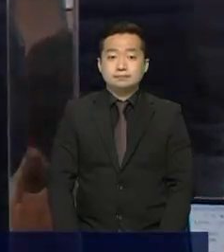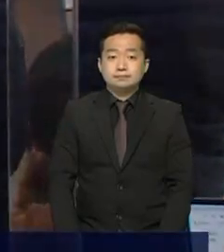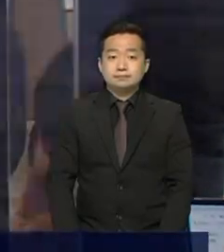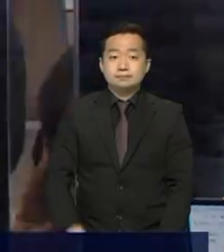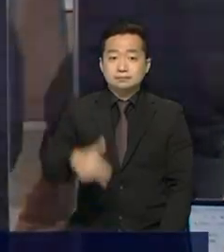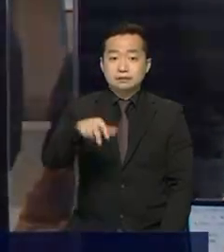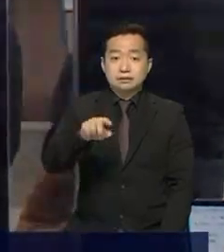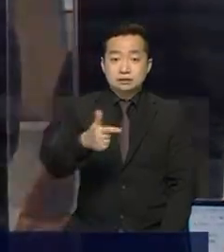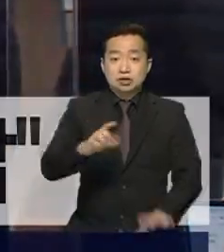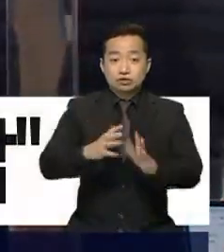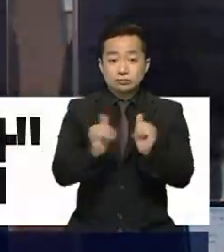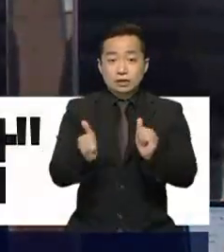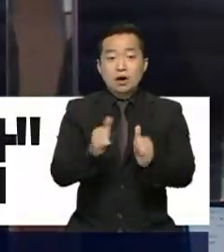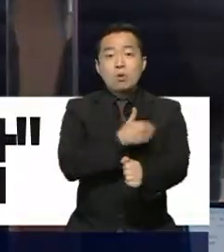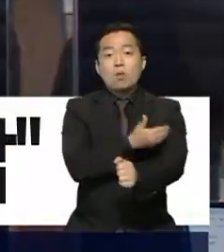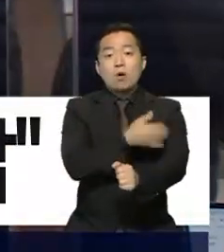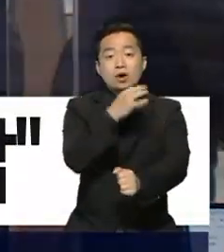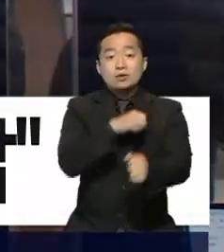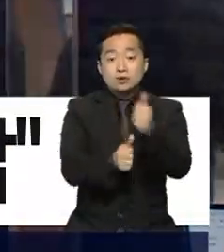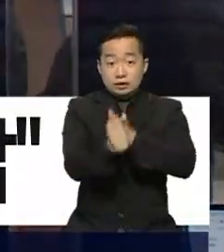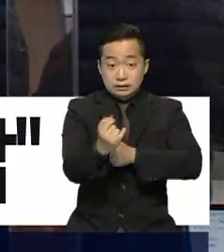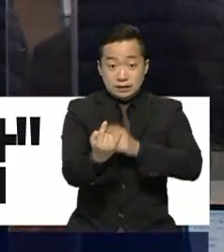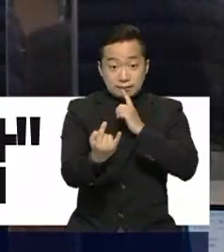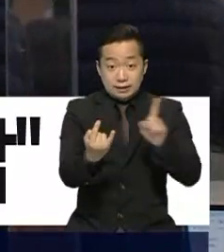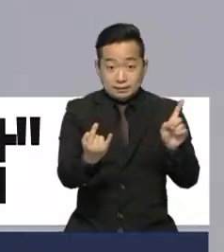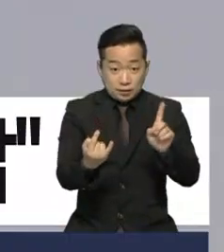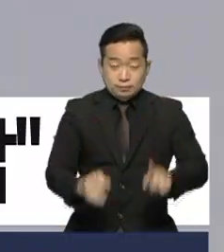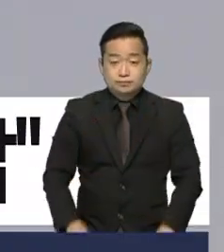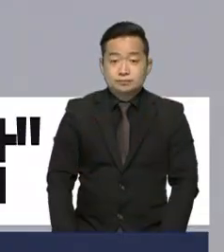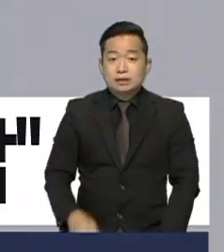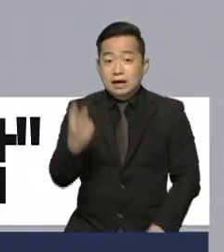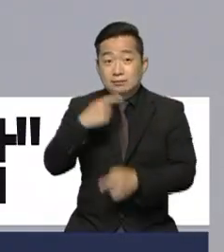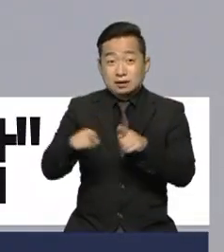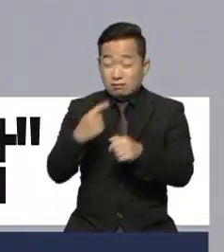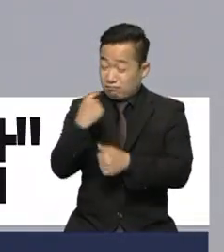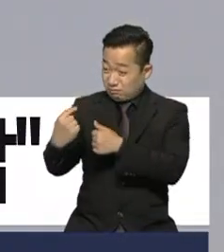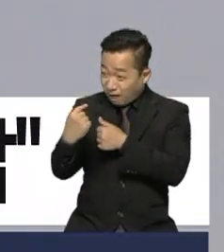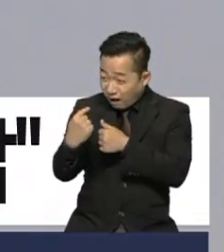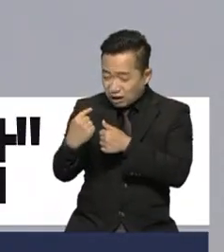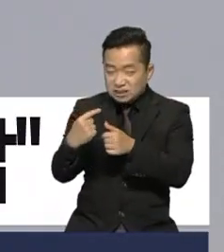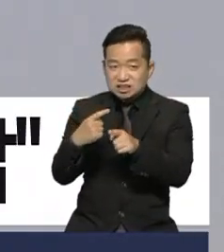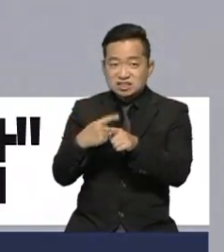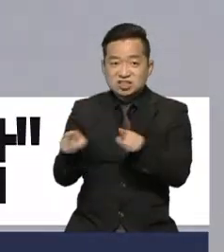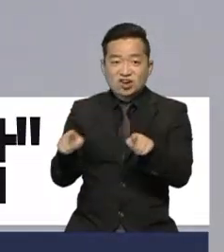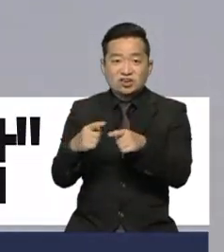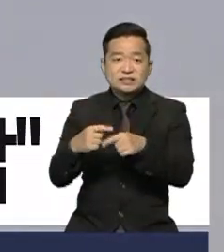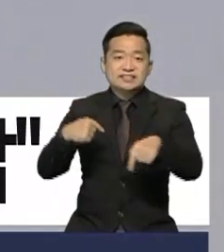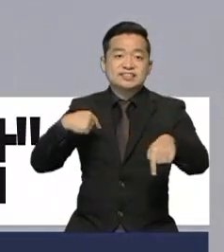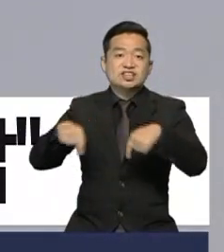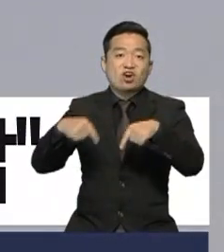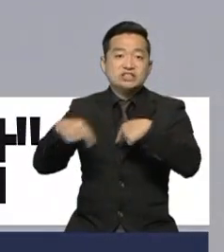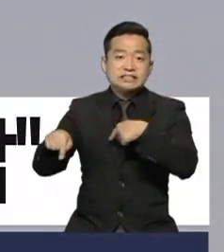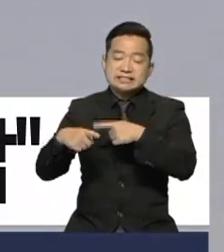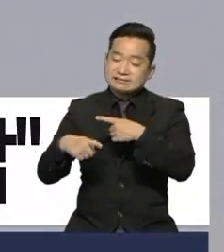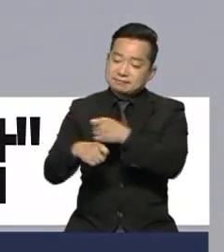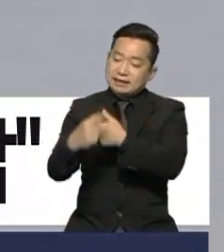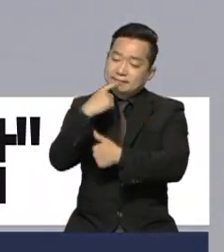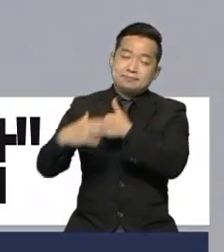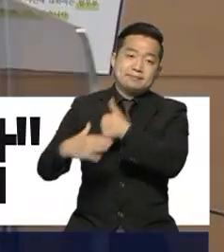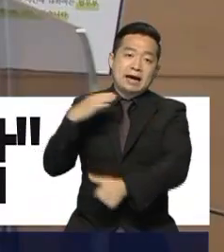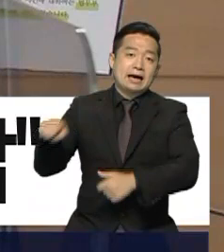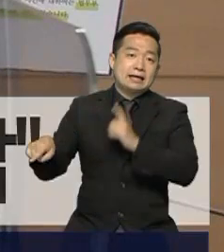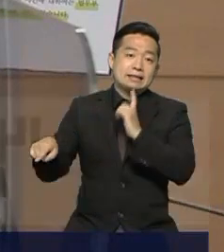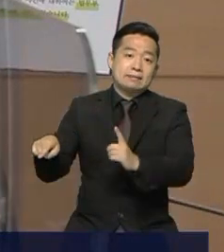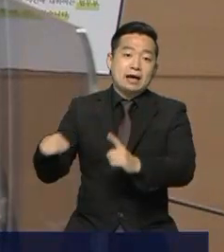전현희 국민권익위원장은 감사원의 수사 의뢰를 겨냥해 명백한 정치 탄압이라고 비판했습니다. 전